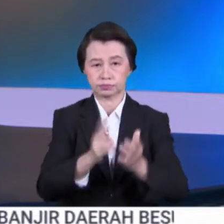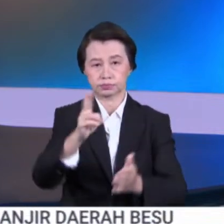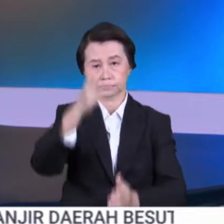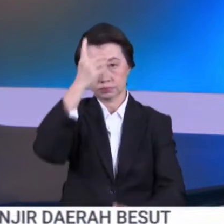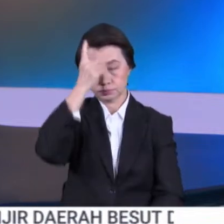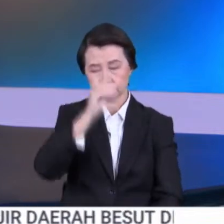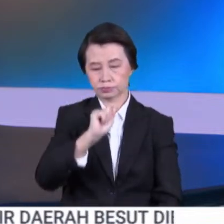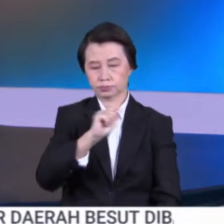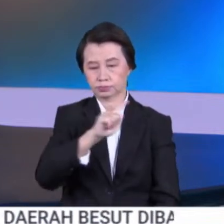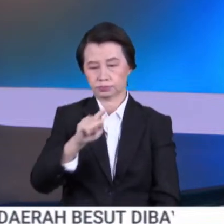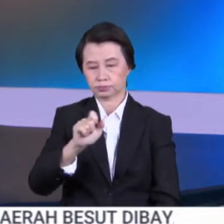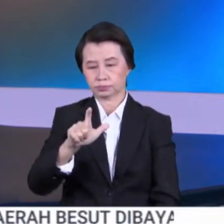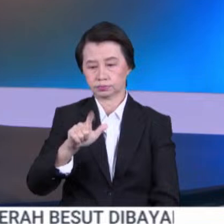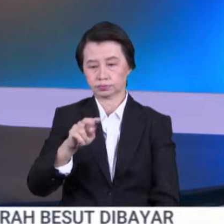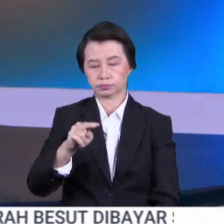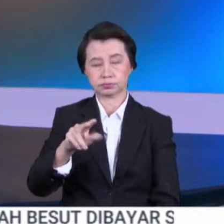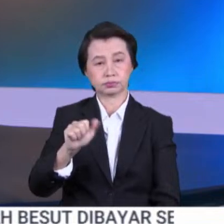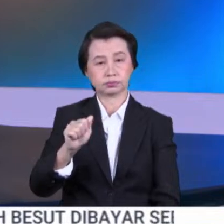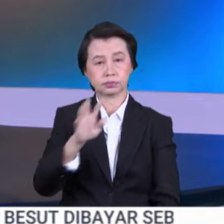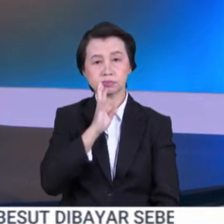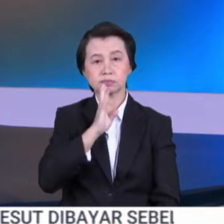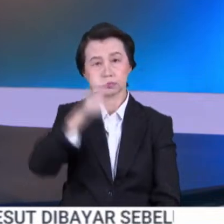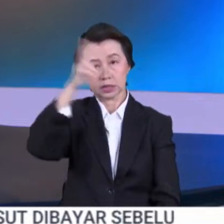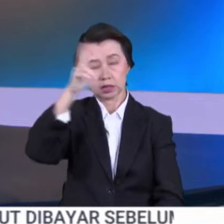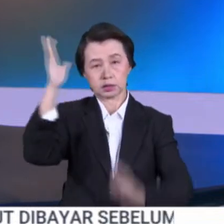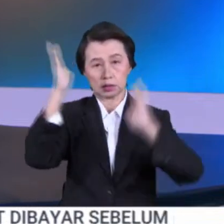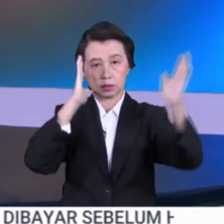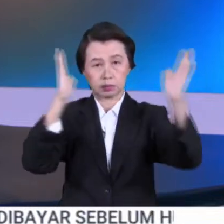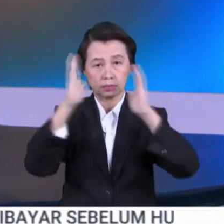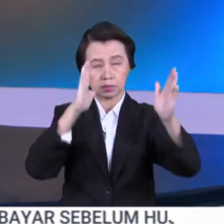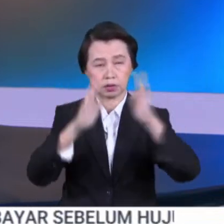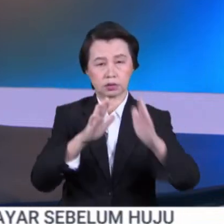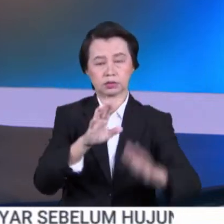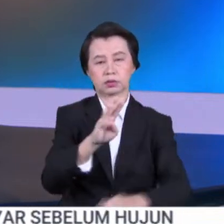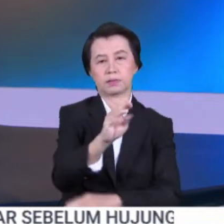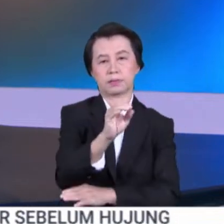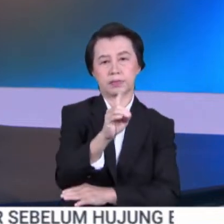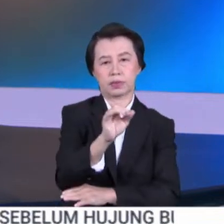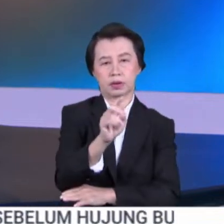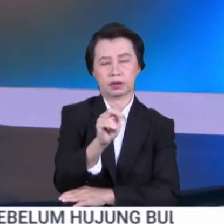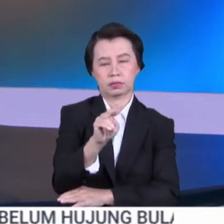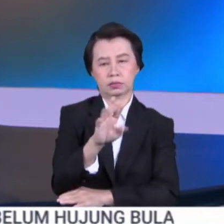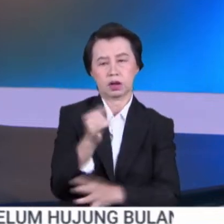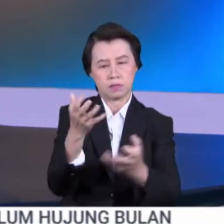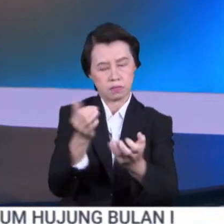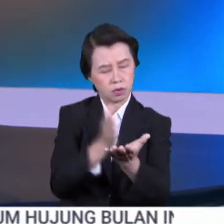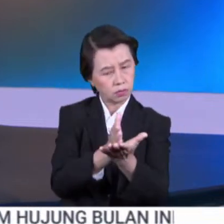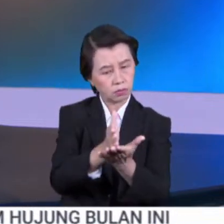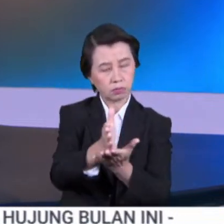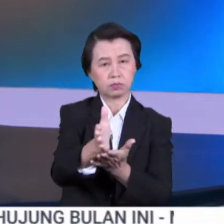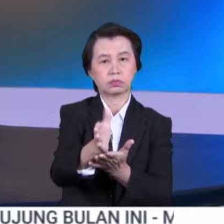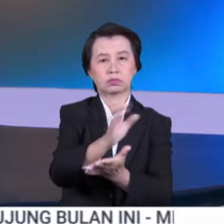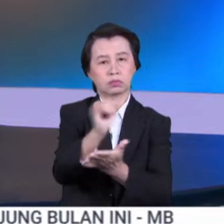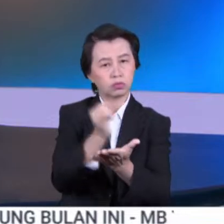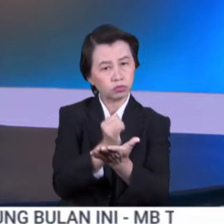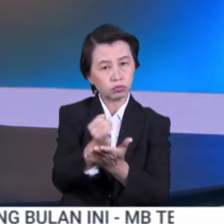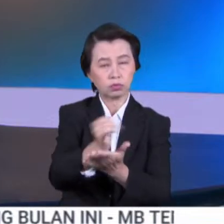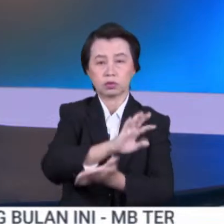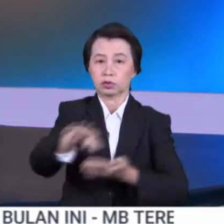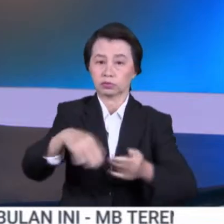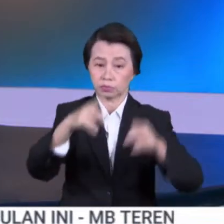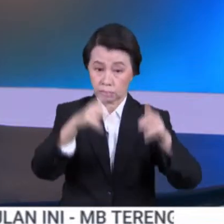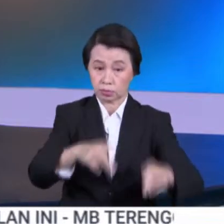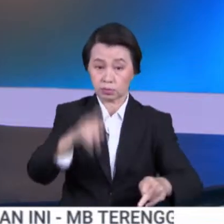Sri Azalina Osman Said berkata Kerajaan Malaysia Madani menekankan aspek ketelusan dan accountability serta semua